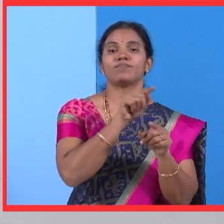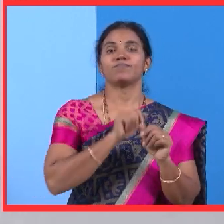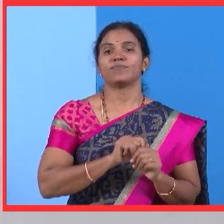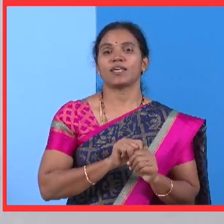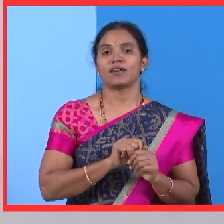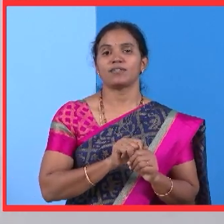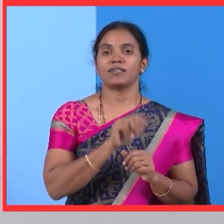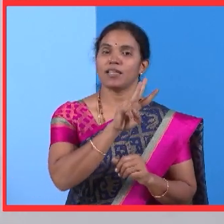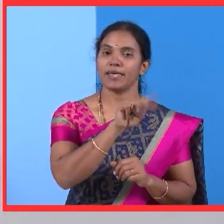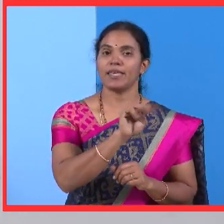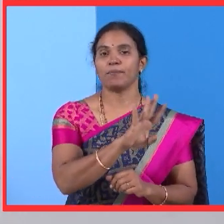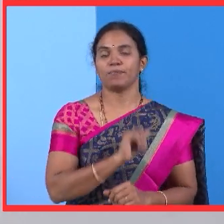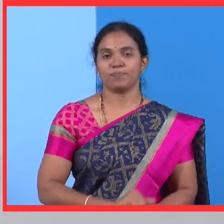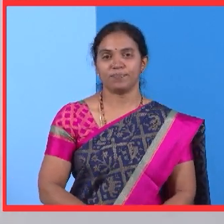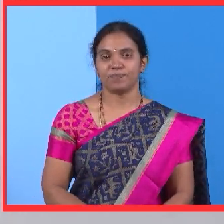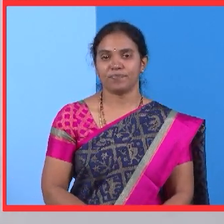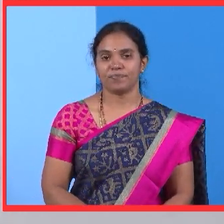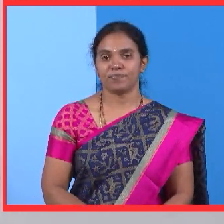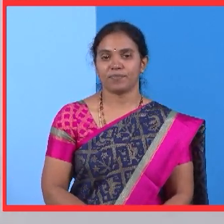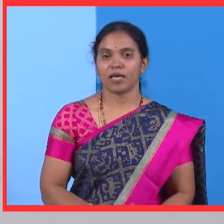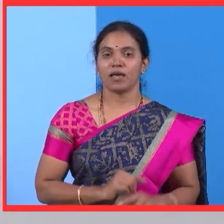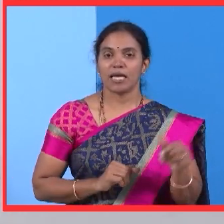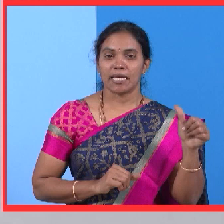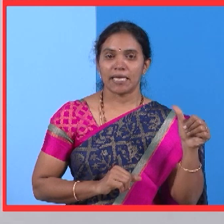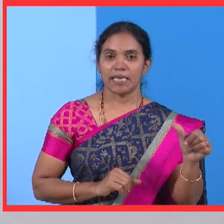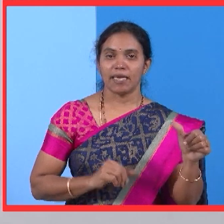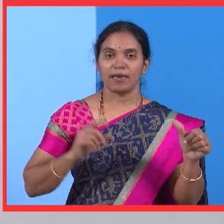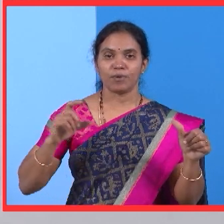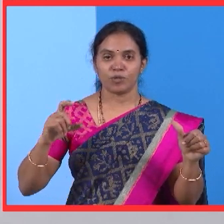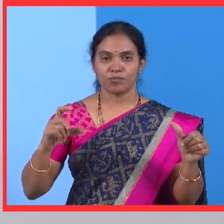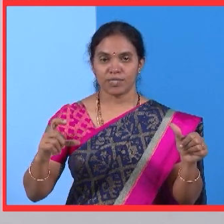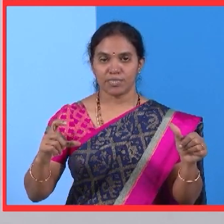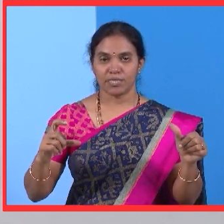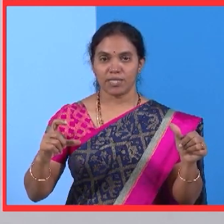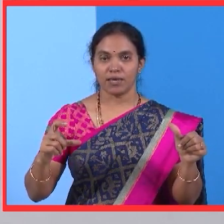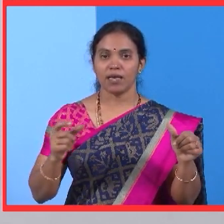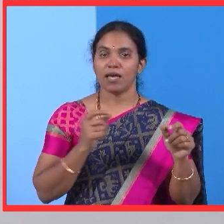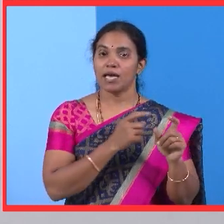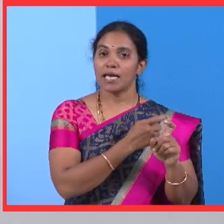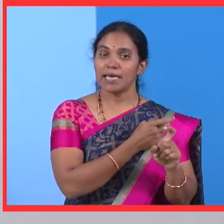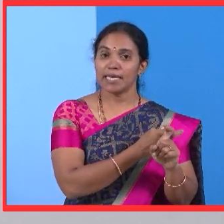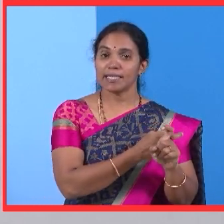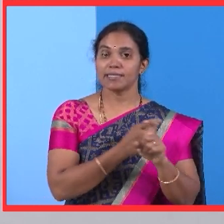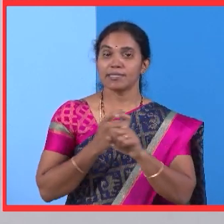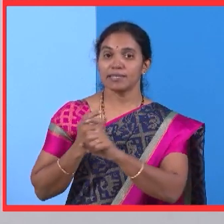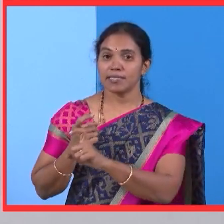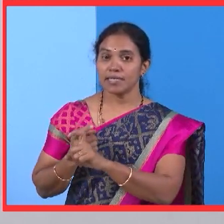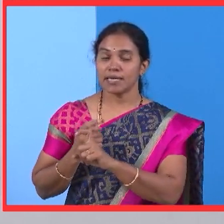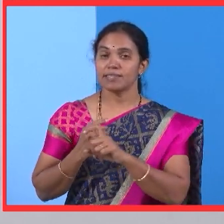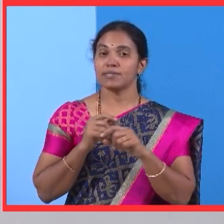மற்றும் சி ஆகிய புள்ளிகளின் எக்ஸாய தொலைவுகளின் சராசரி